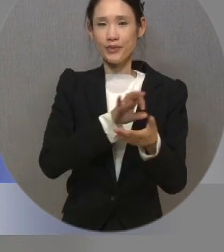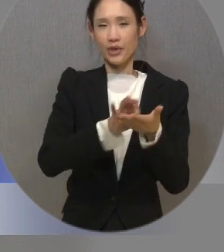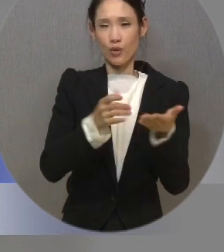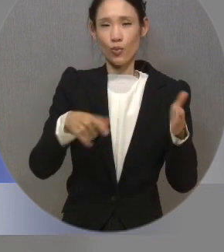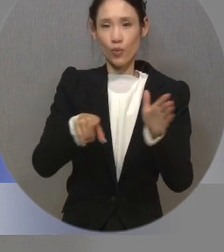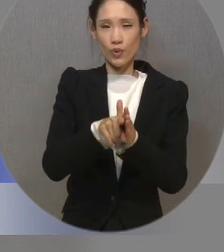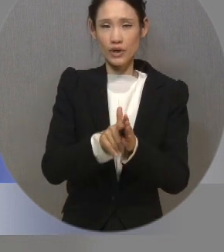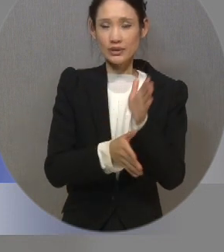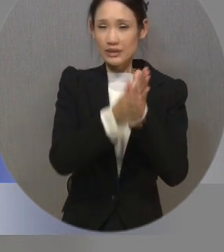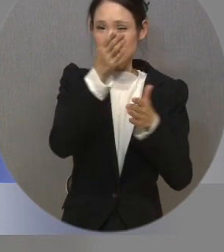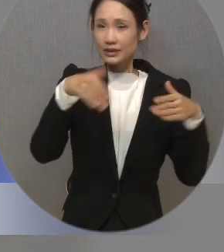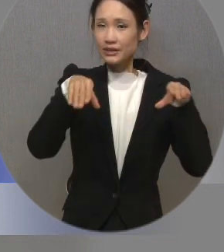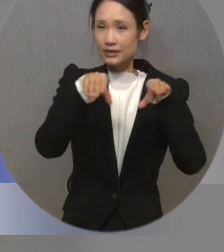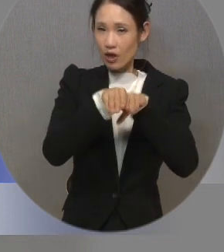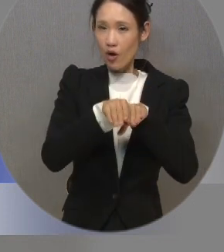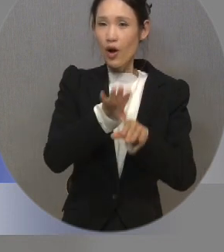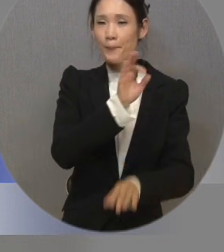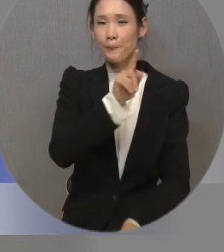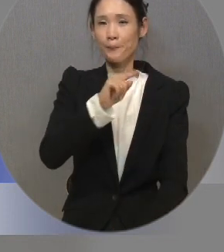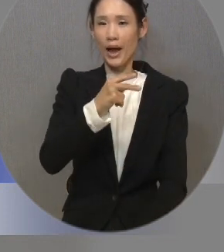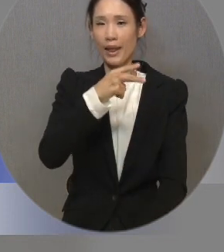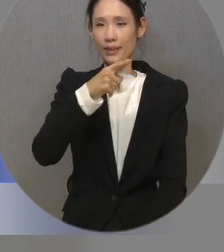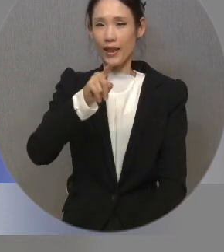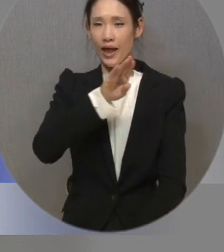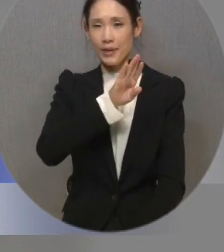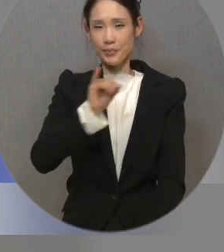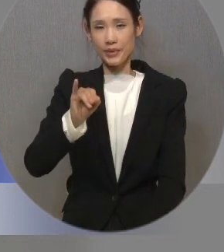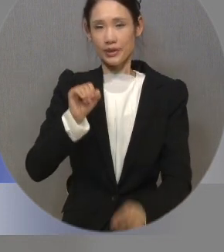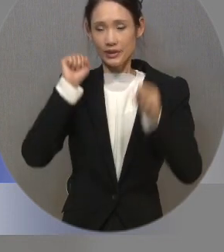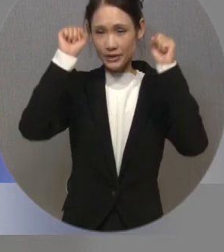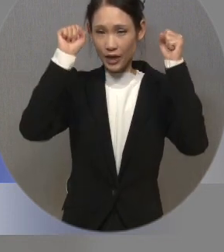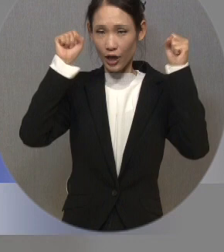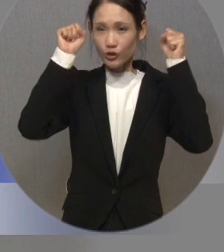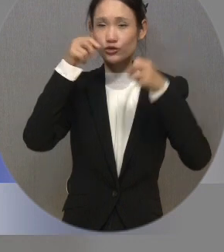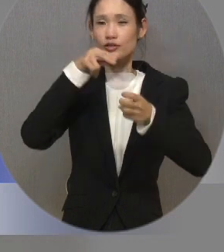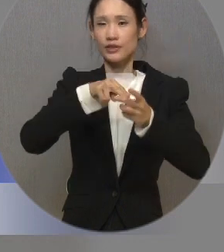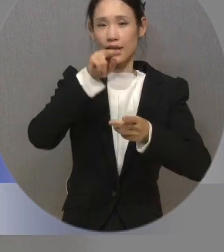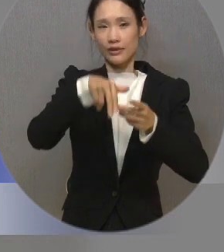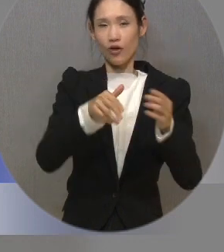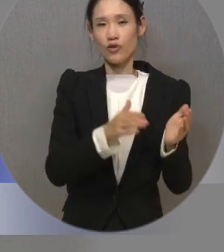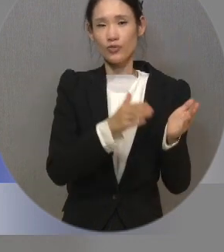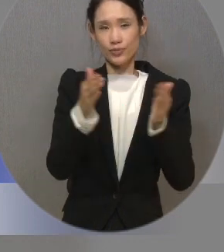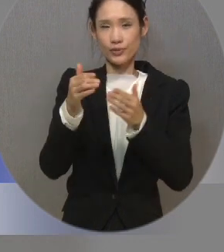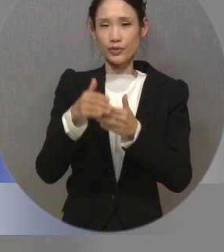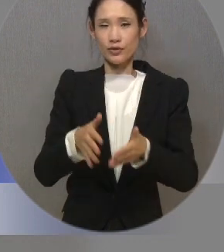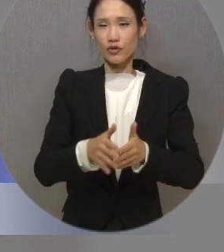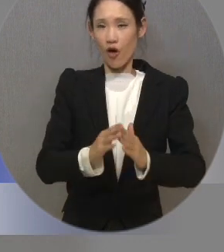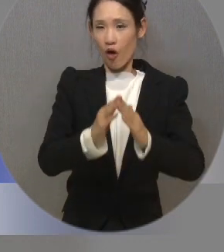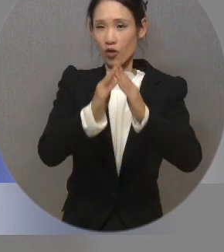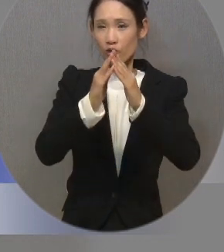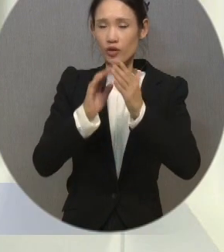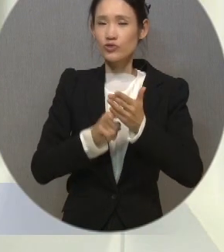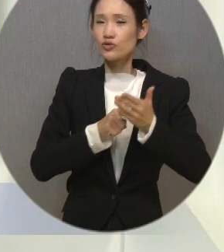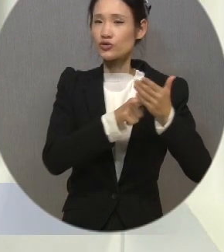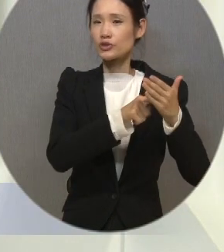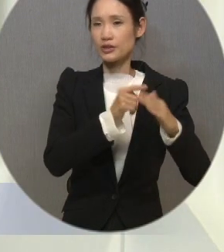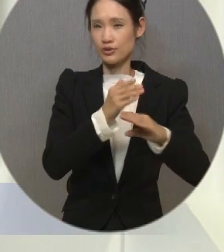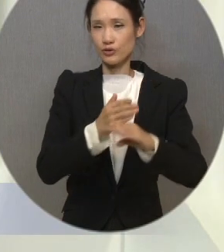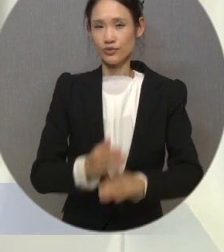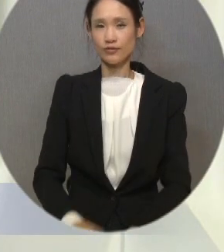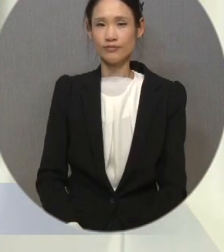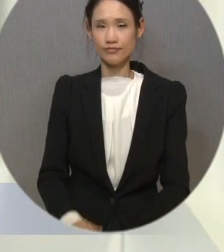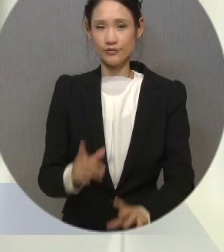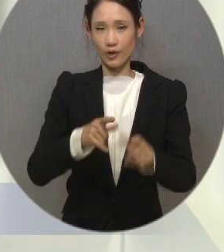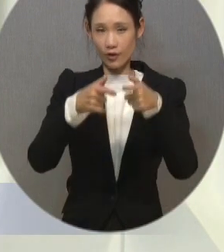시설인 반다비 체육 센터를 미르 스타디움 옆에 건설하는 방안을 추진하고 있다고 말했습니다 더